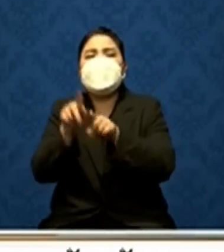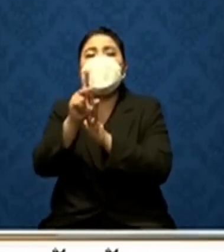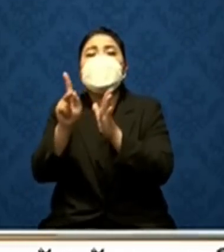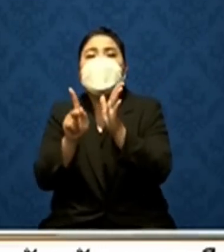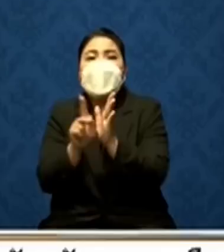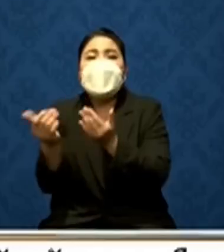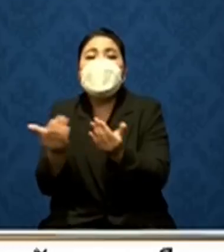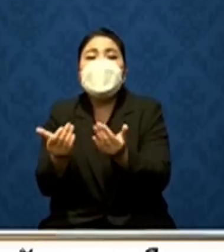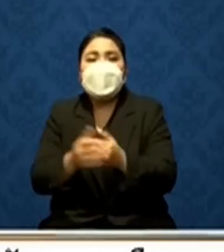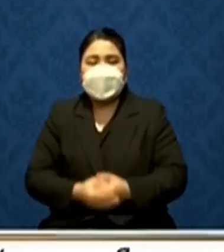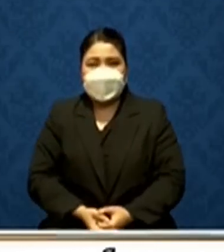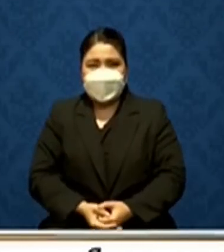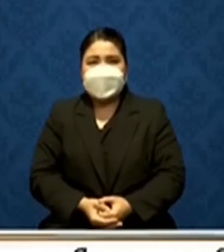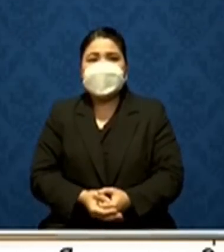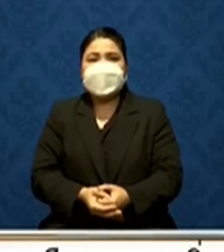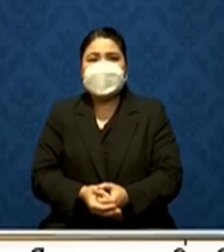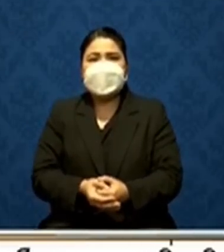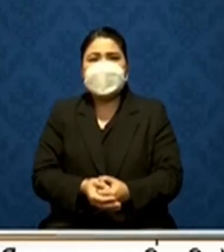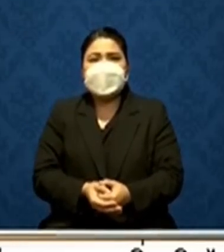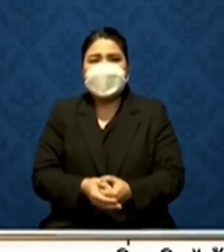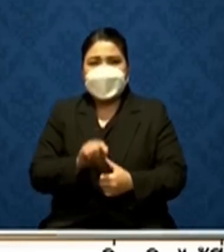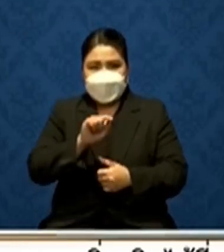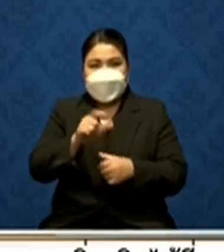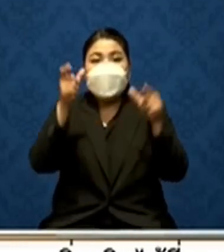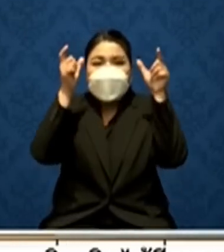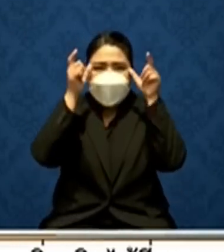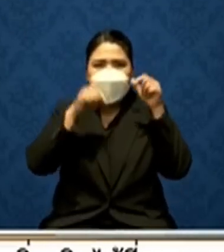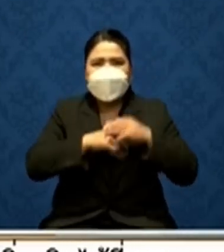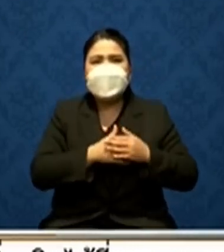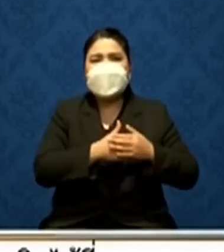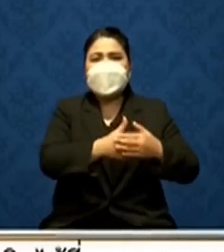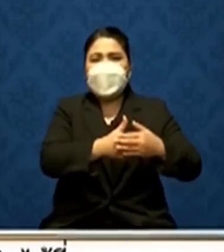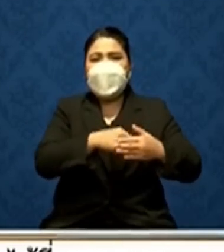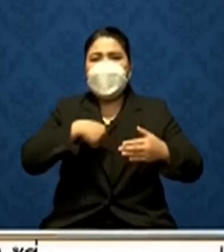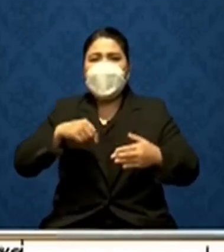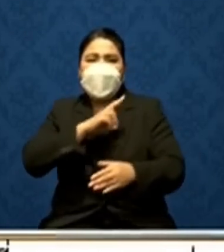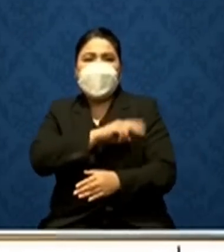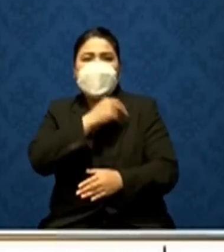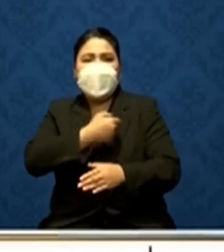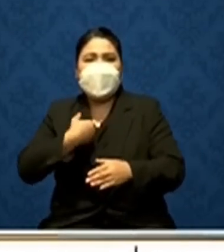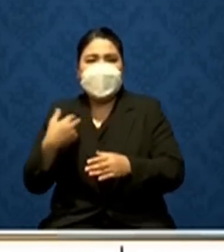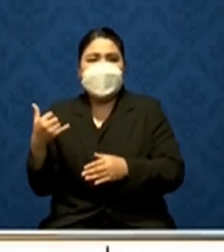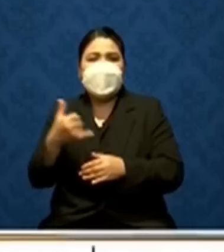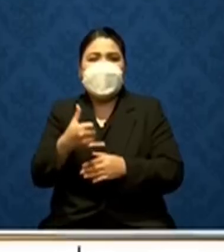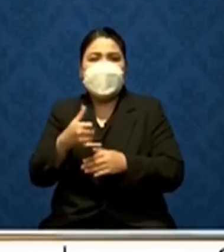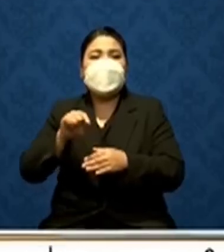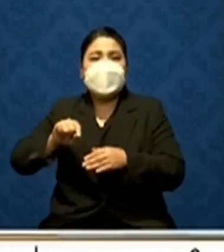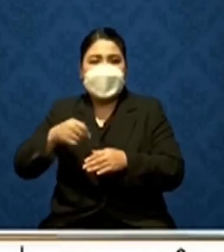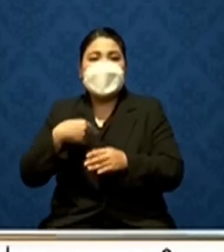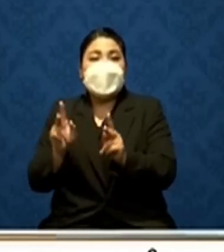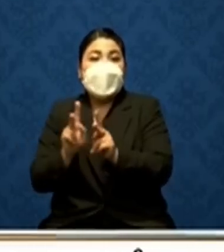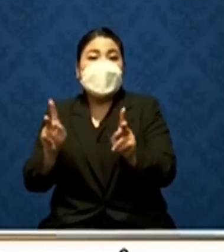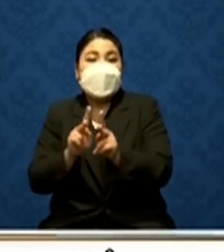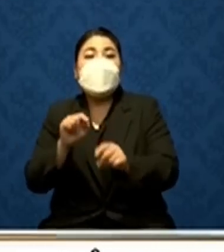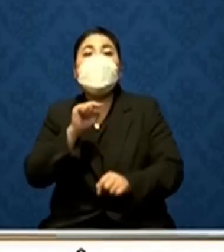ครับแต่ก่อนที่มันตั้งท้องเนี่ยคุณหมอที่ไปดูแลคือก็ไม่ได้การเขาก็บอกว่าอ่อ